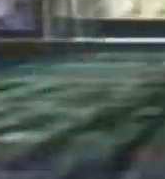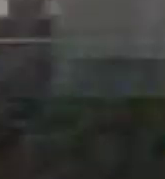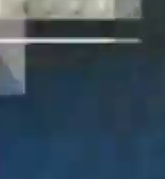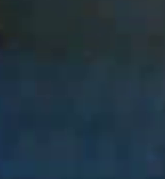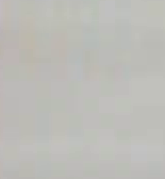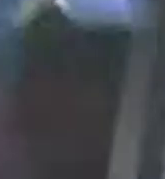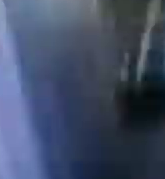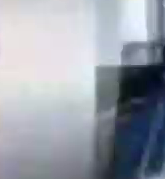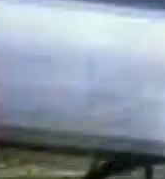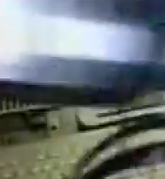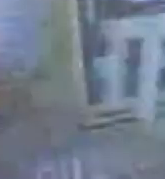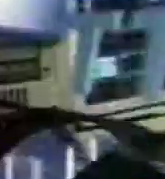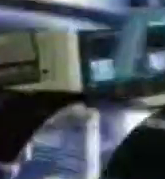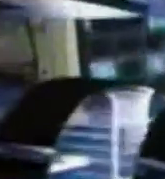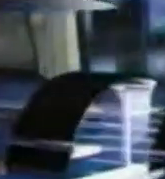Музика